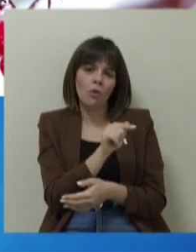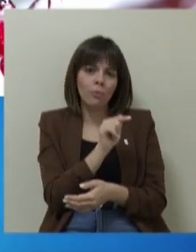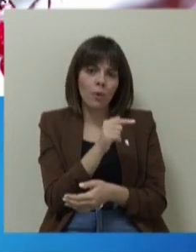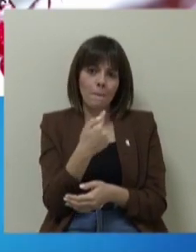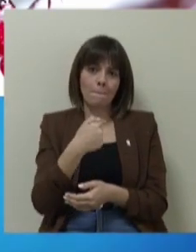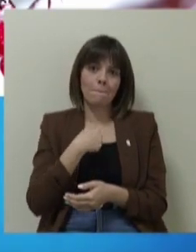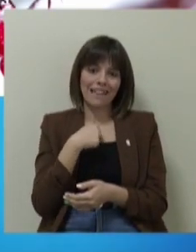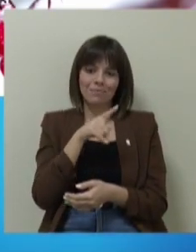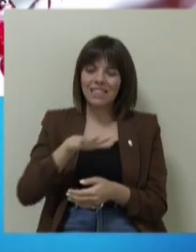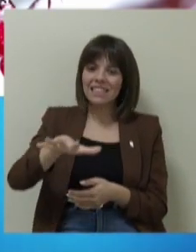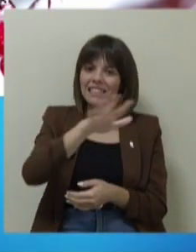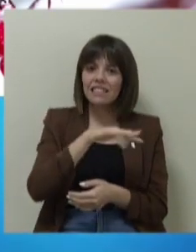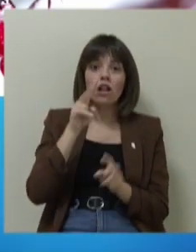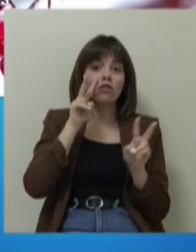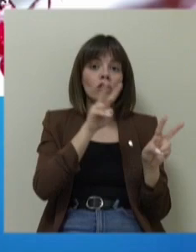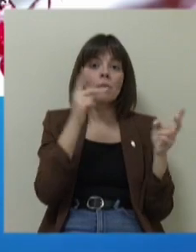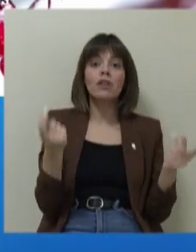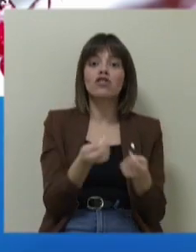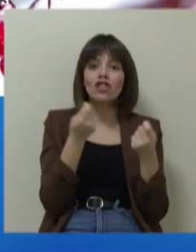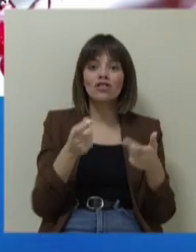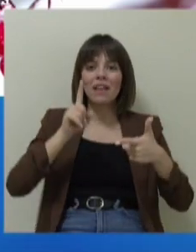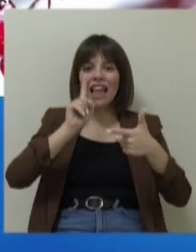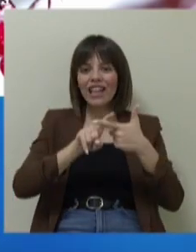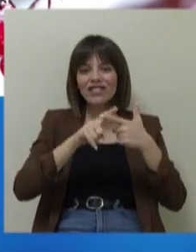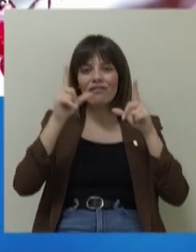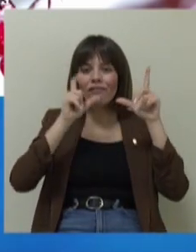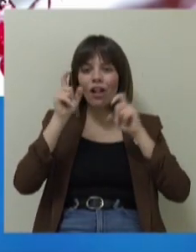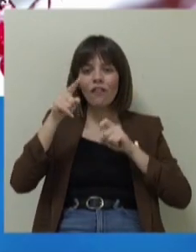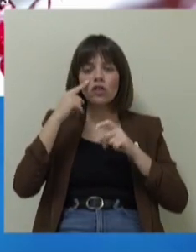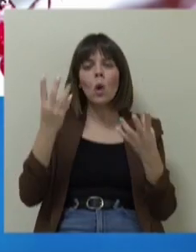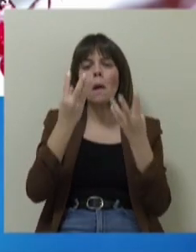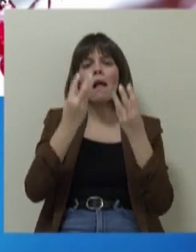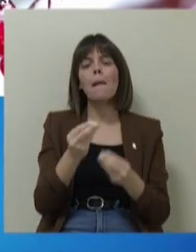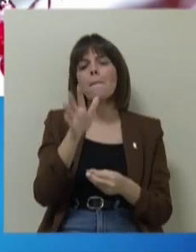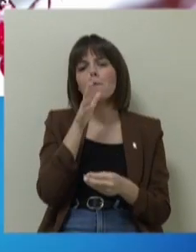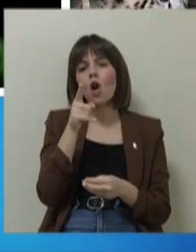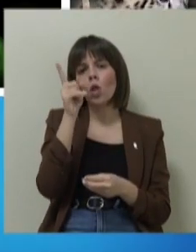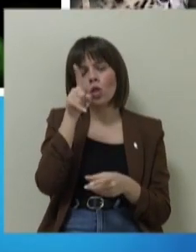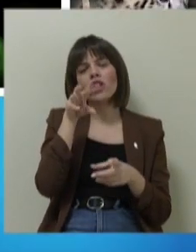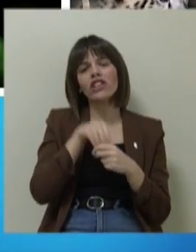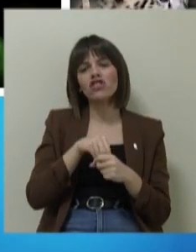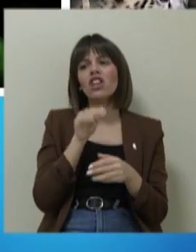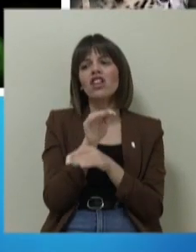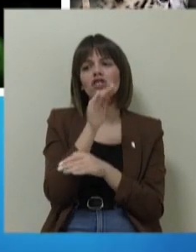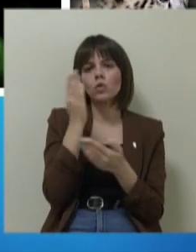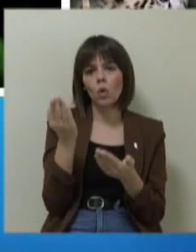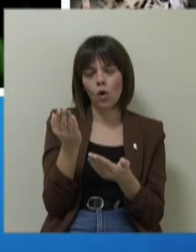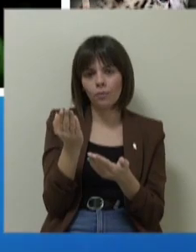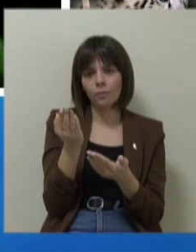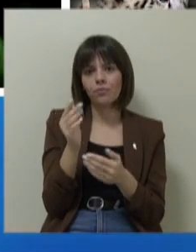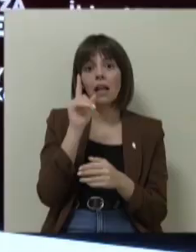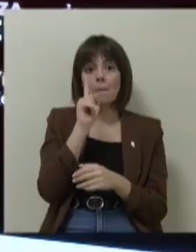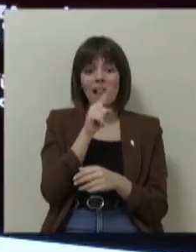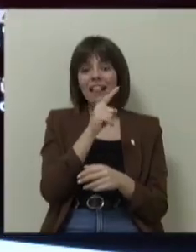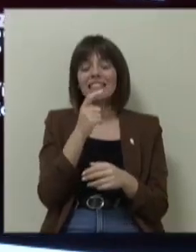benim sizlere göstermeye çalıştığım ikinci resmi çok iyi biliyor ve onun içinde yaşıyor. Bir kar